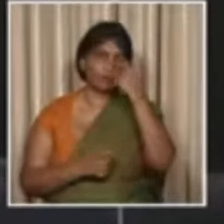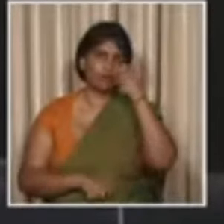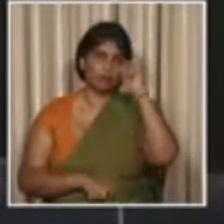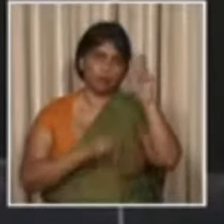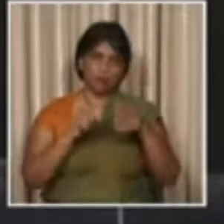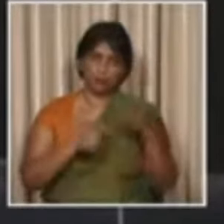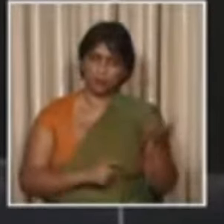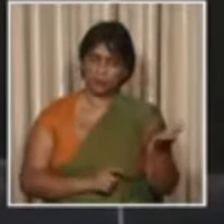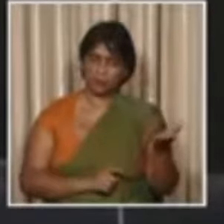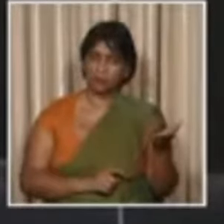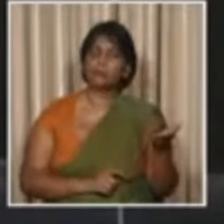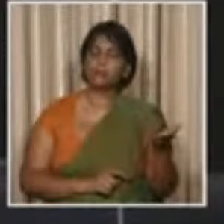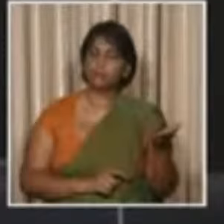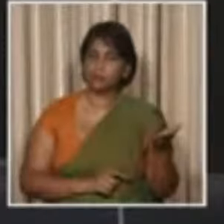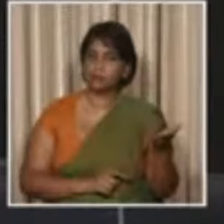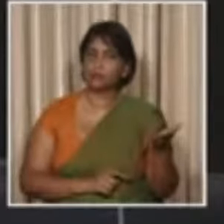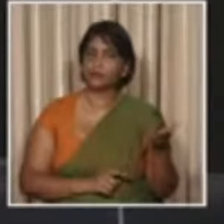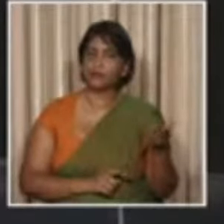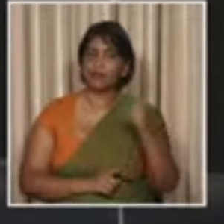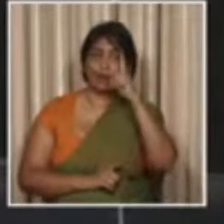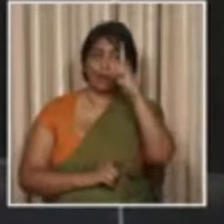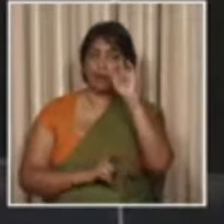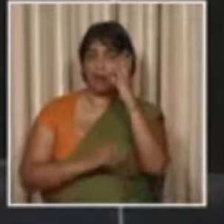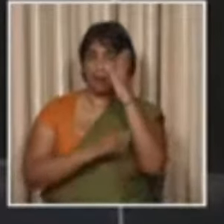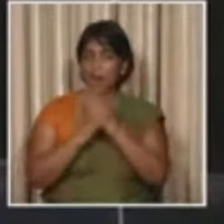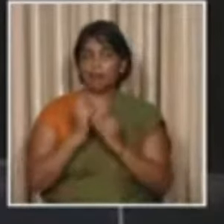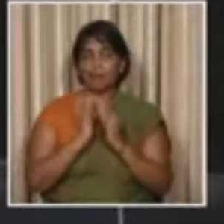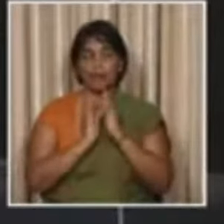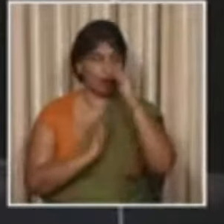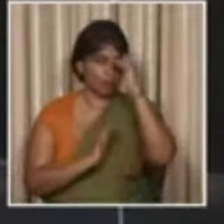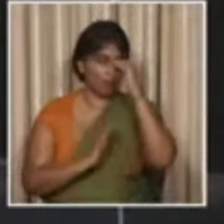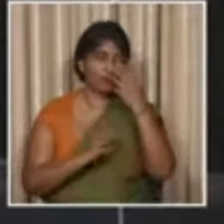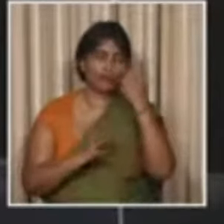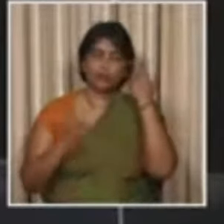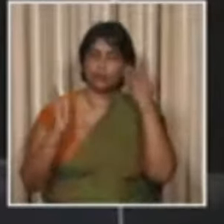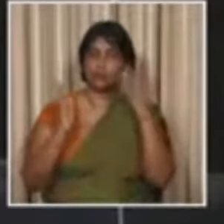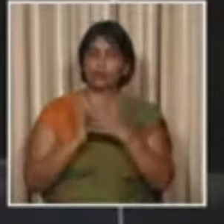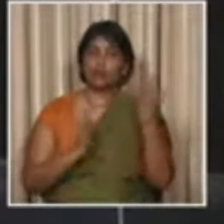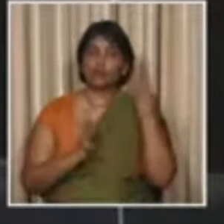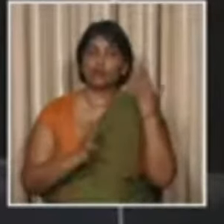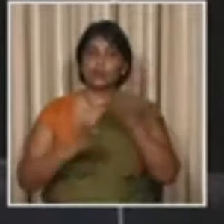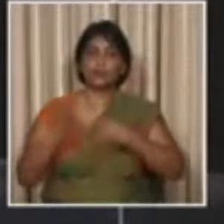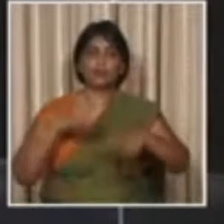බැතිමතුණු. ආ ඒවේ ආගමික නායකයෝ සංවේදී වුණා. ඊළඟට මුස්ලිම් ප්‍රජාව.